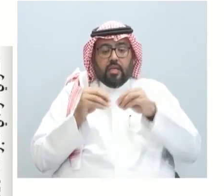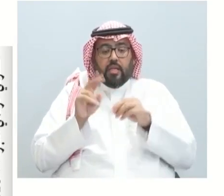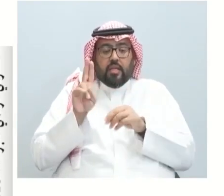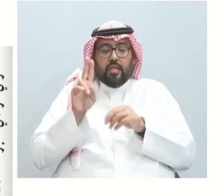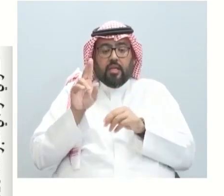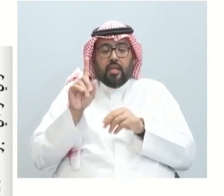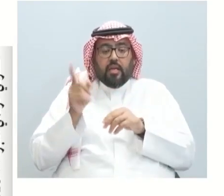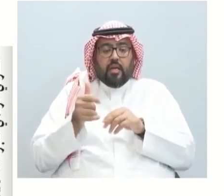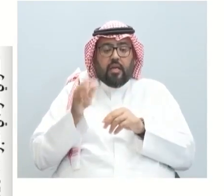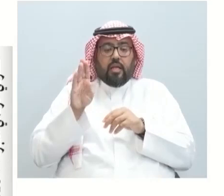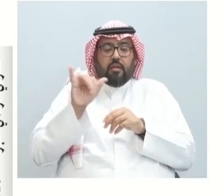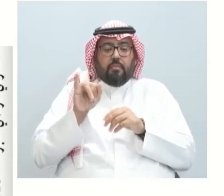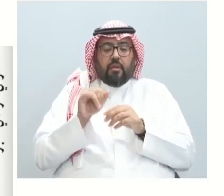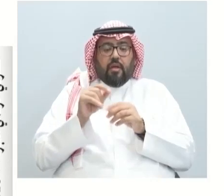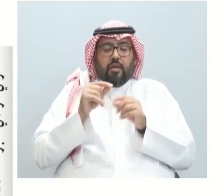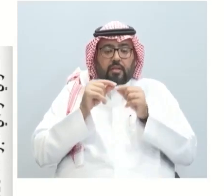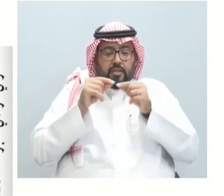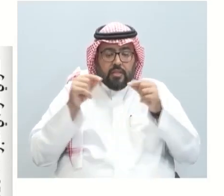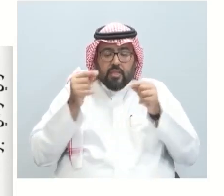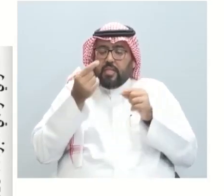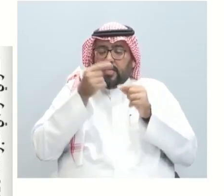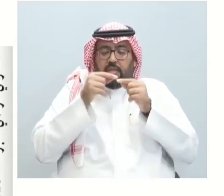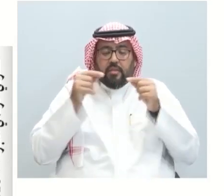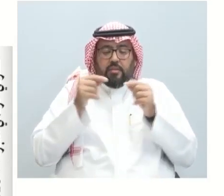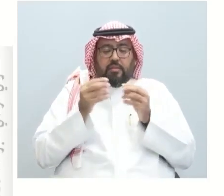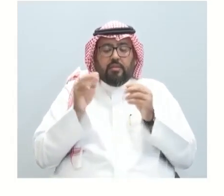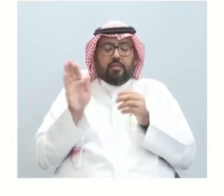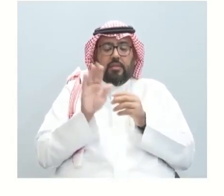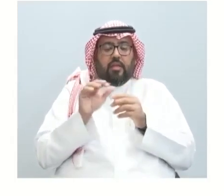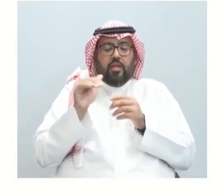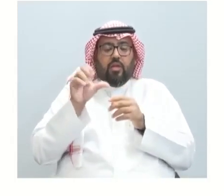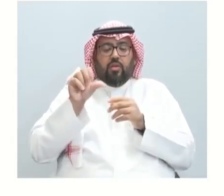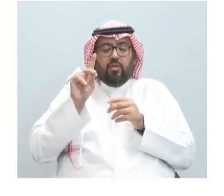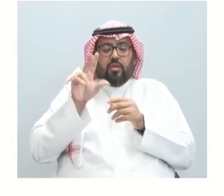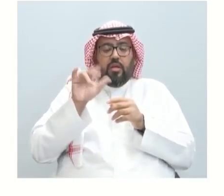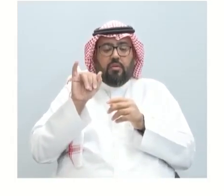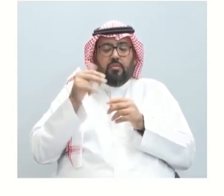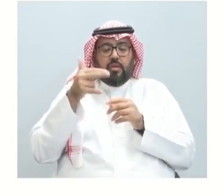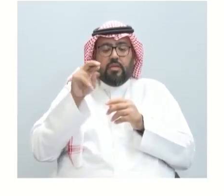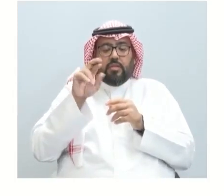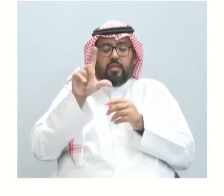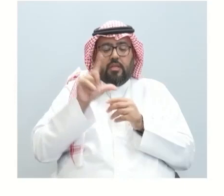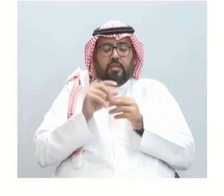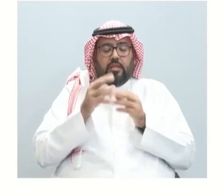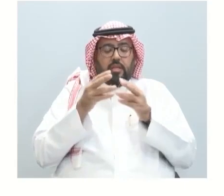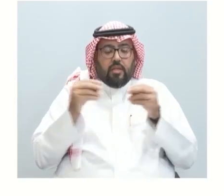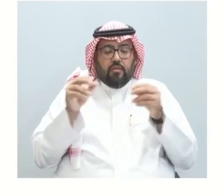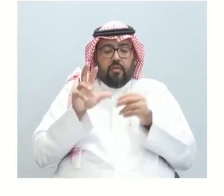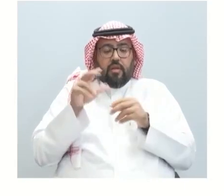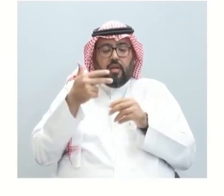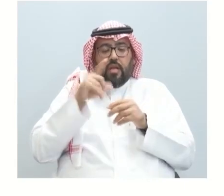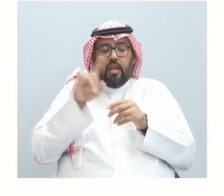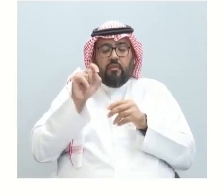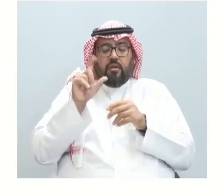تراكيب خاصه نسميها النبيبات الدقيقه في السيتوبلازم وتسمى خيوط المغزن ايضا يختفي الغلاف النووي